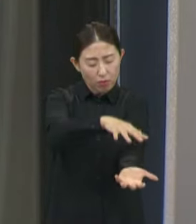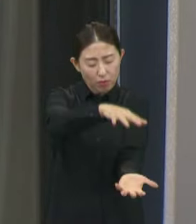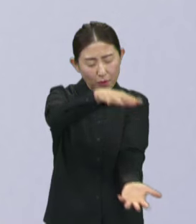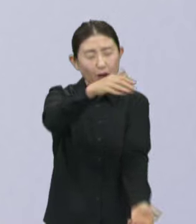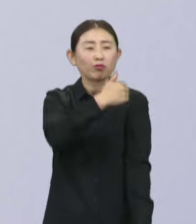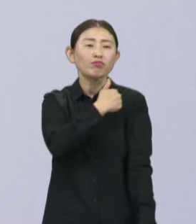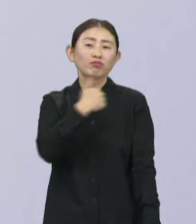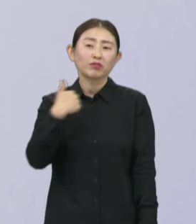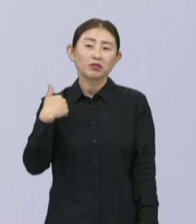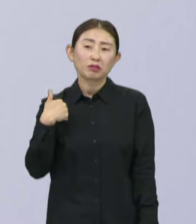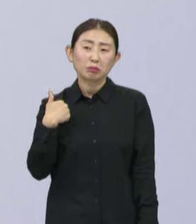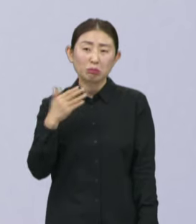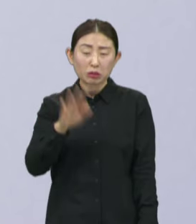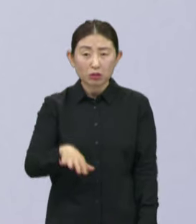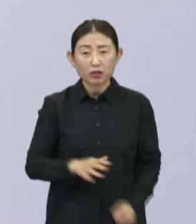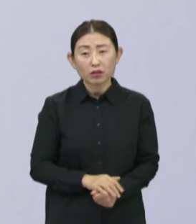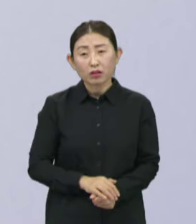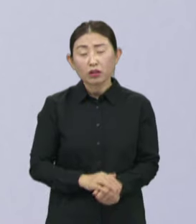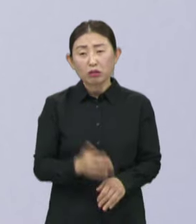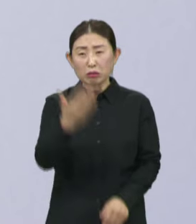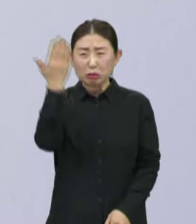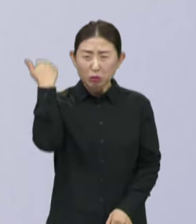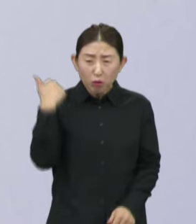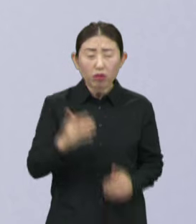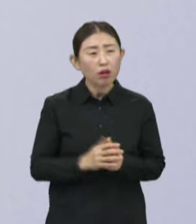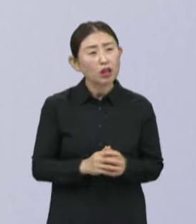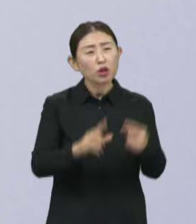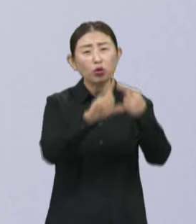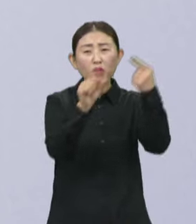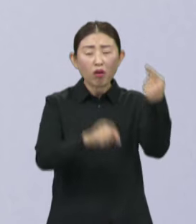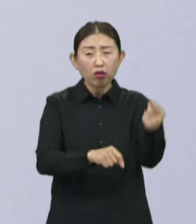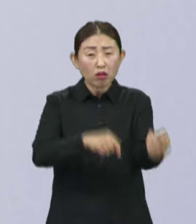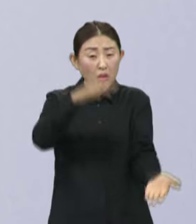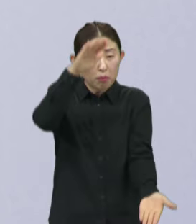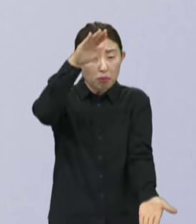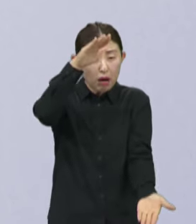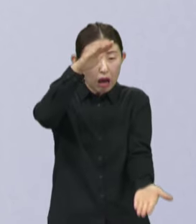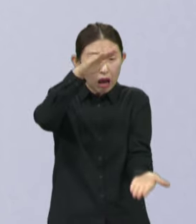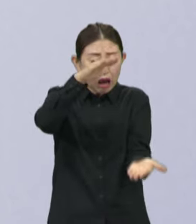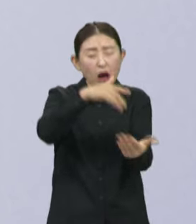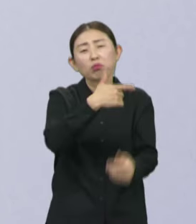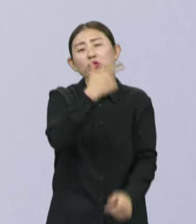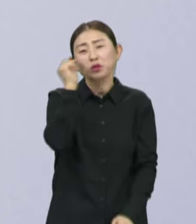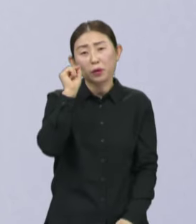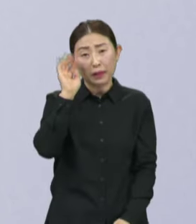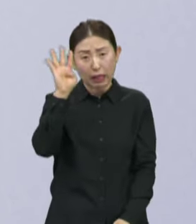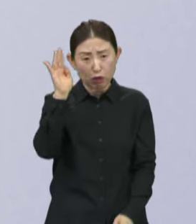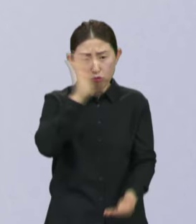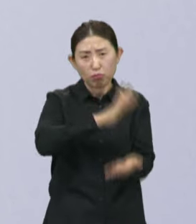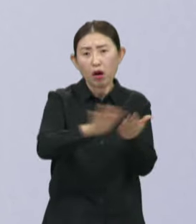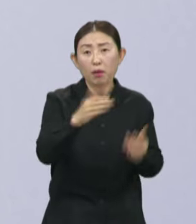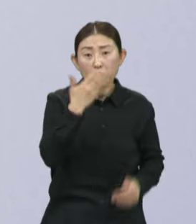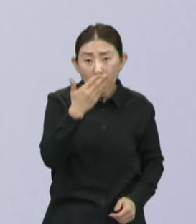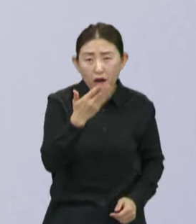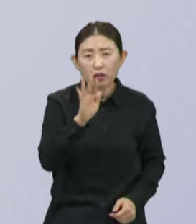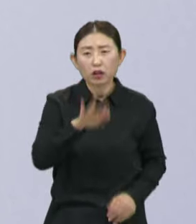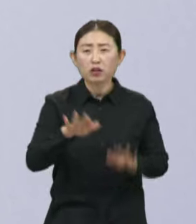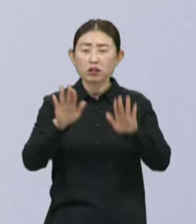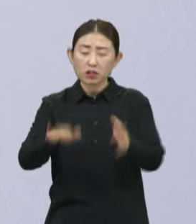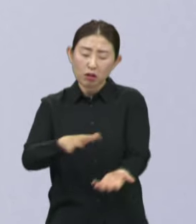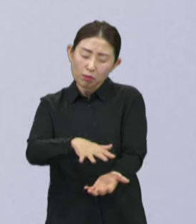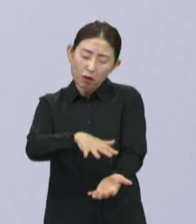넉넉합니다. 나흘치밖에 남아있지 않아 관심 단계였던 지난 1월과 달리 현재 전국 혈액 보유량은